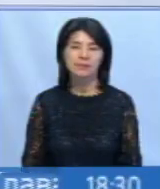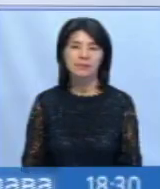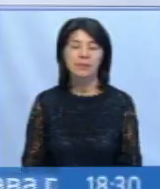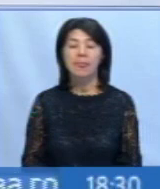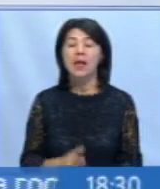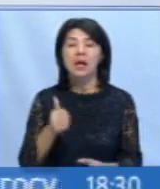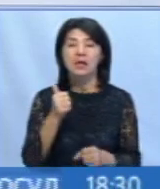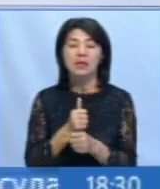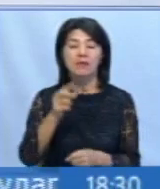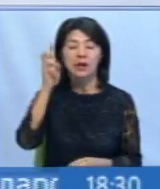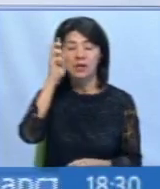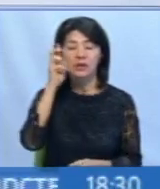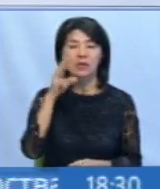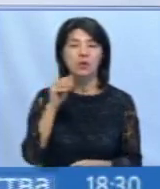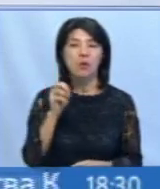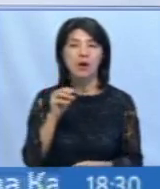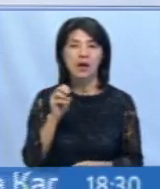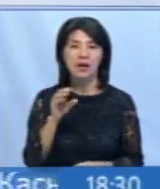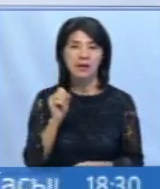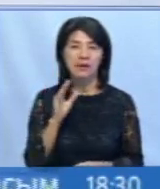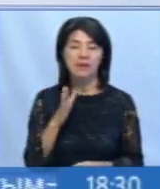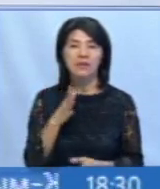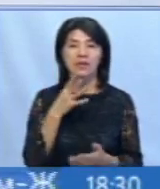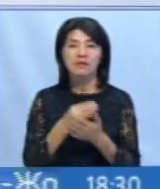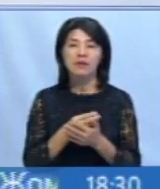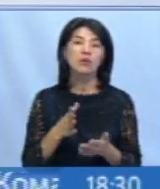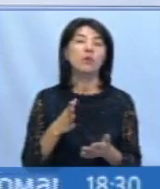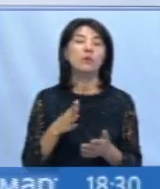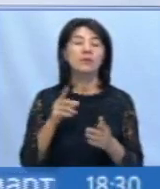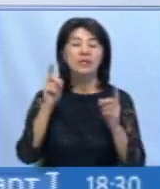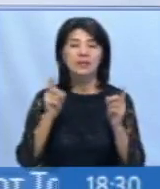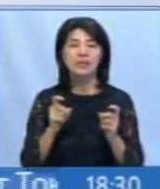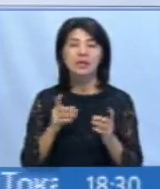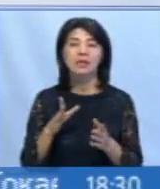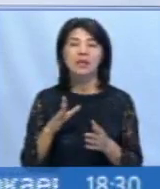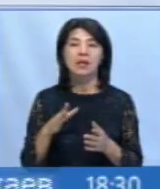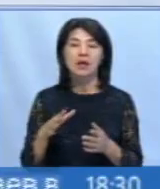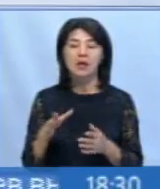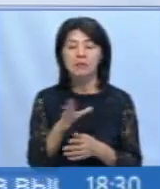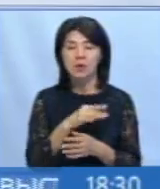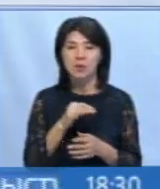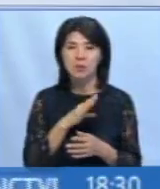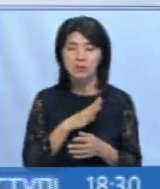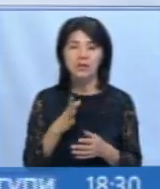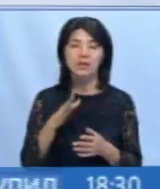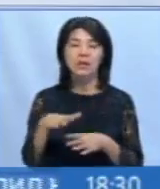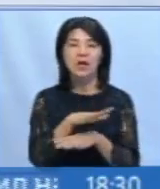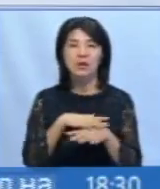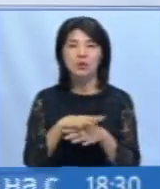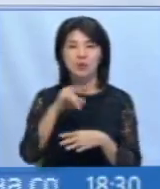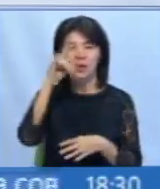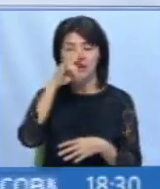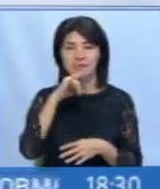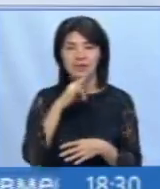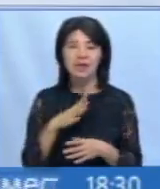Президент Казахстана Касым-Жомарт Токаев на совместном заседании палат парламента обнародовал послание народу Казахстана «Казахстан в